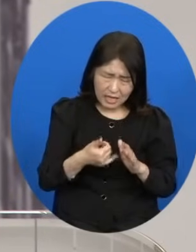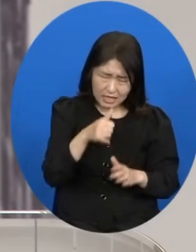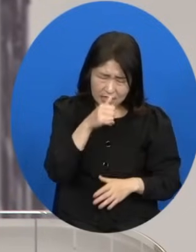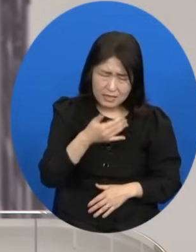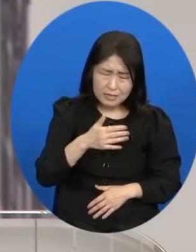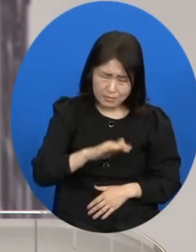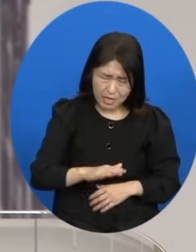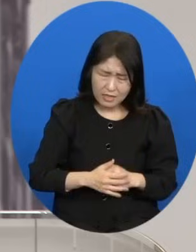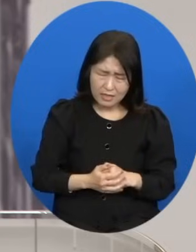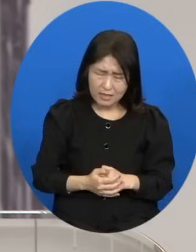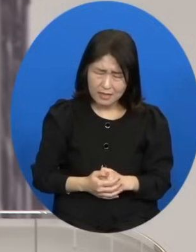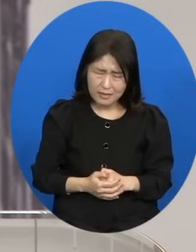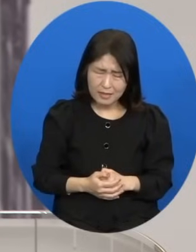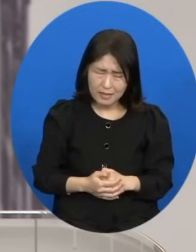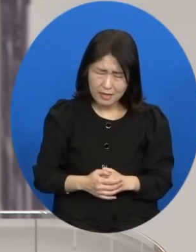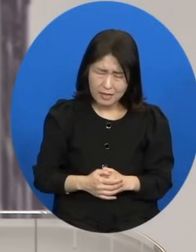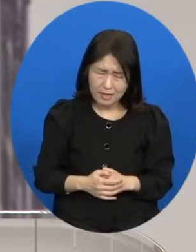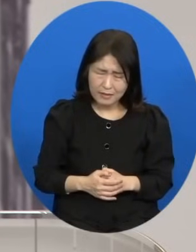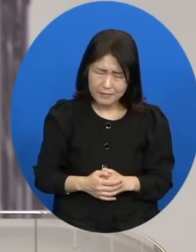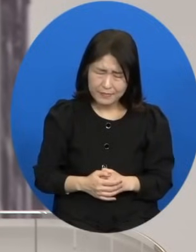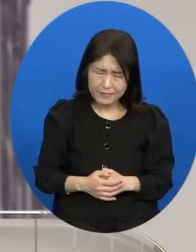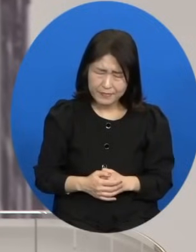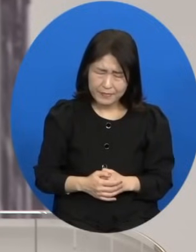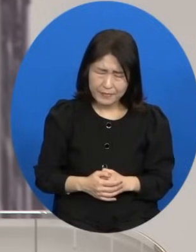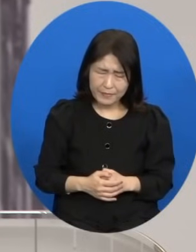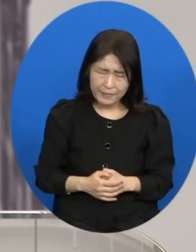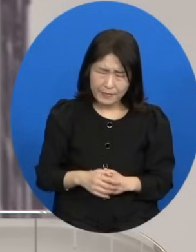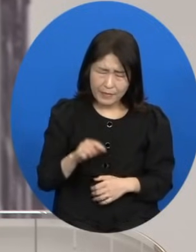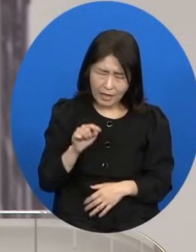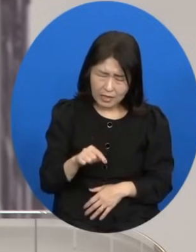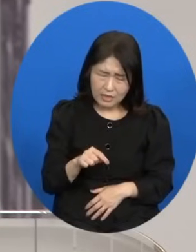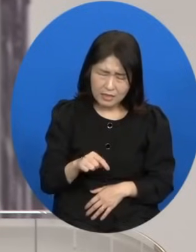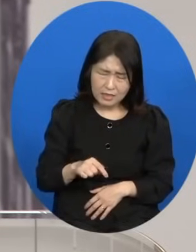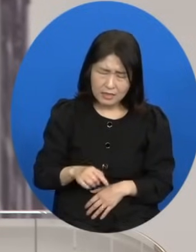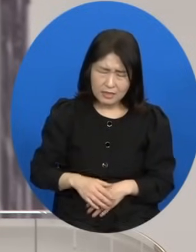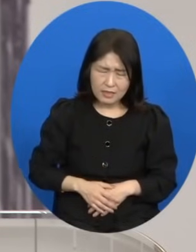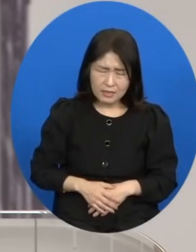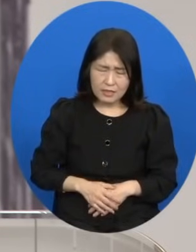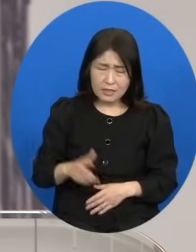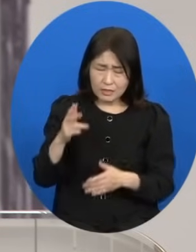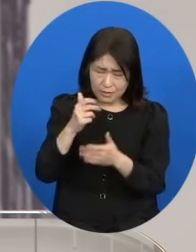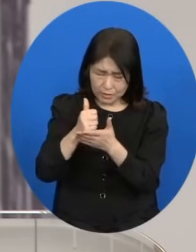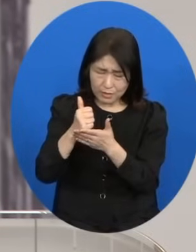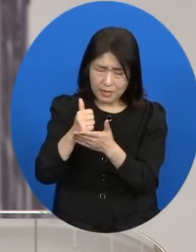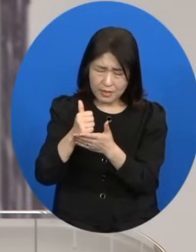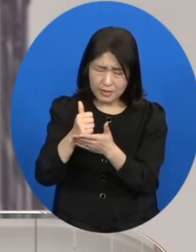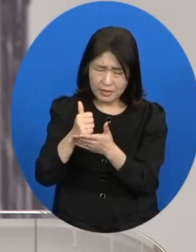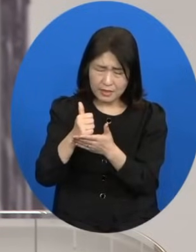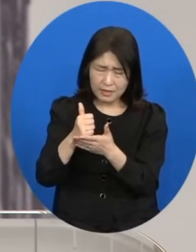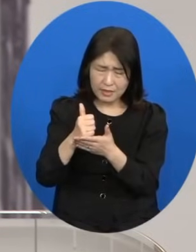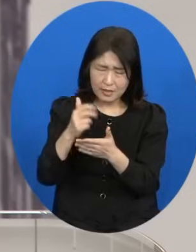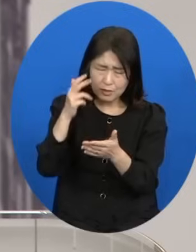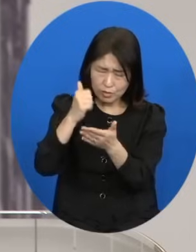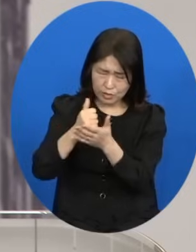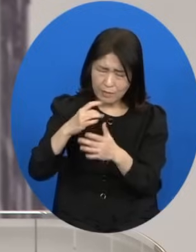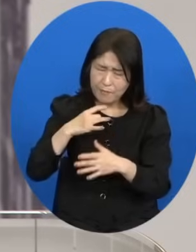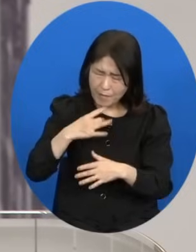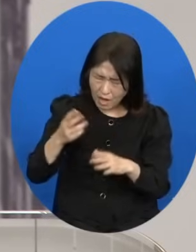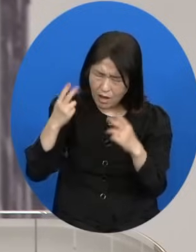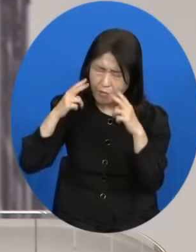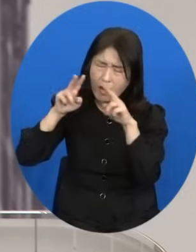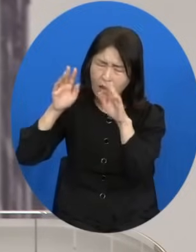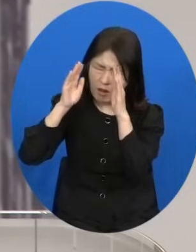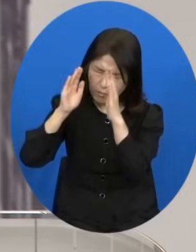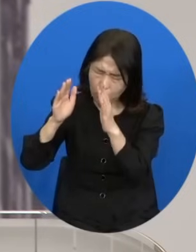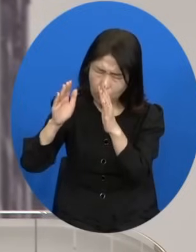싶은 어떻게보면 그것이 편하게 보이는 그런 순간들도 참 많이 있지만 주여 하나님 온전히 주님만 바라보며 주님